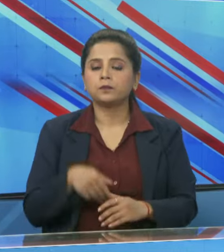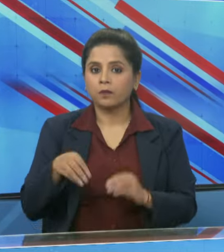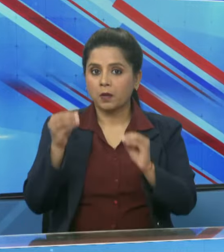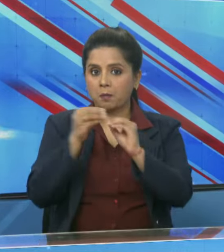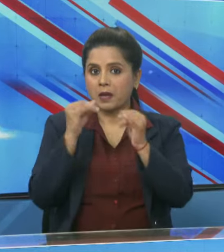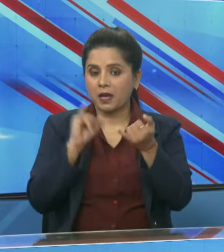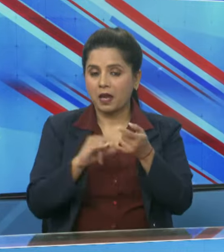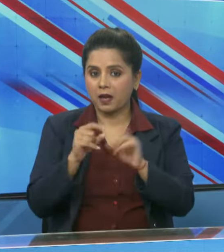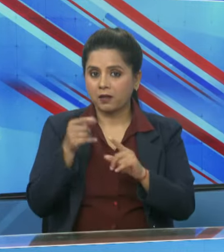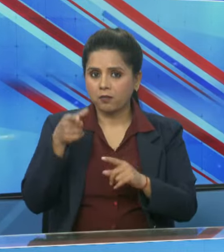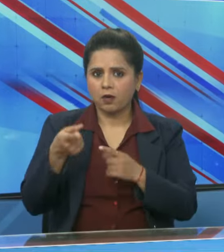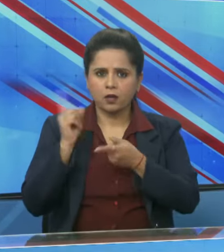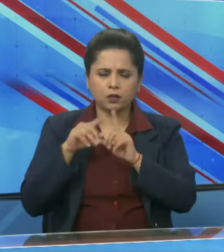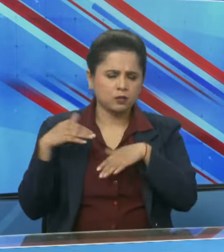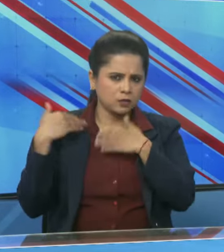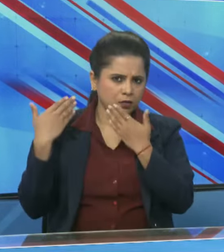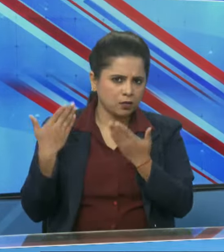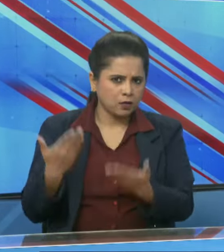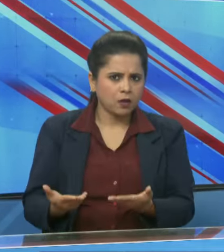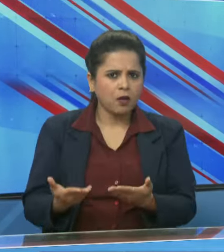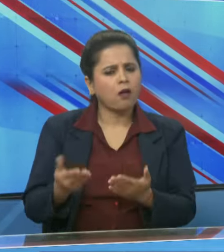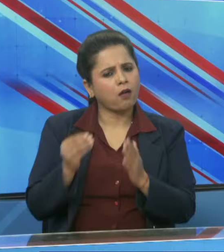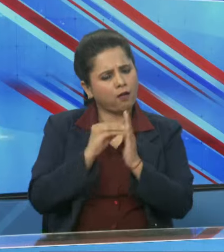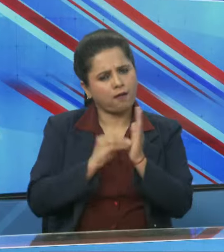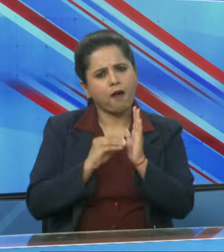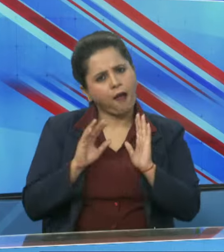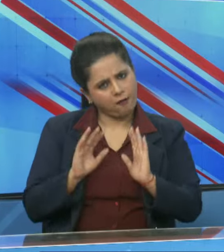बीएसपी के इतिहास में ये रिकॉर्ड है